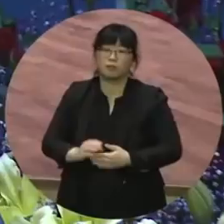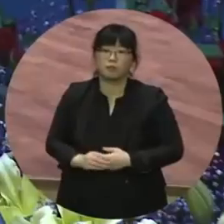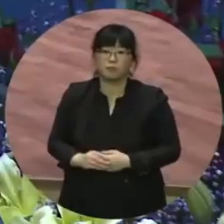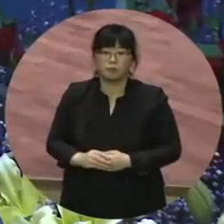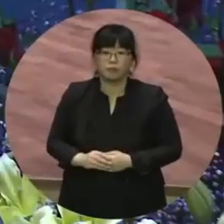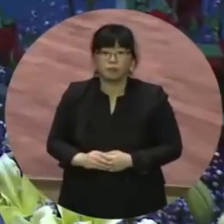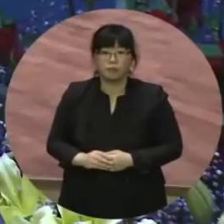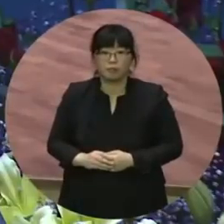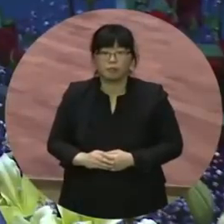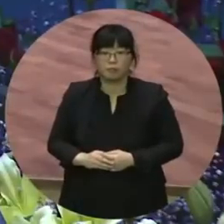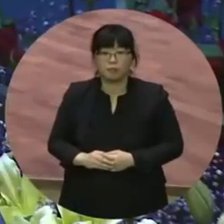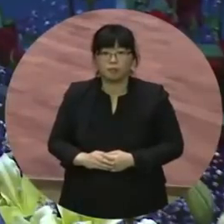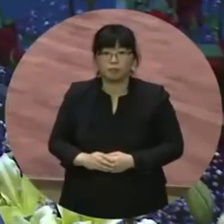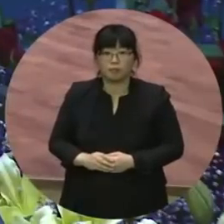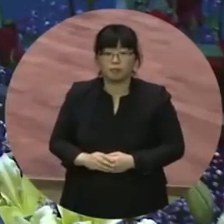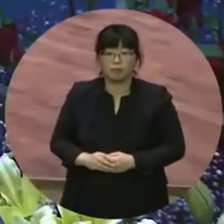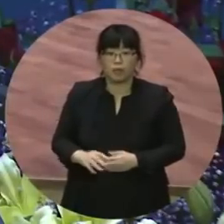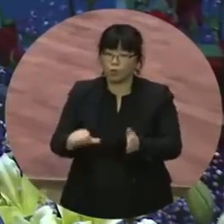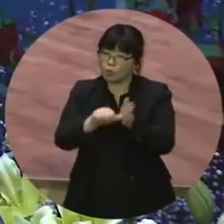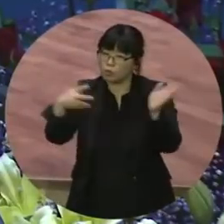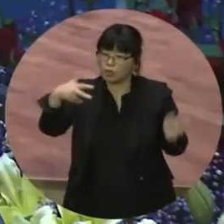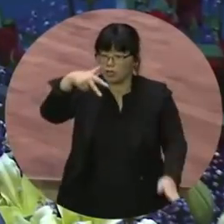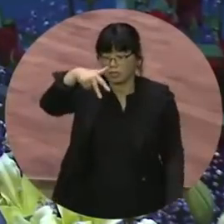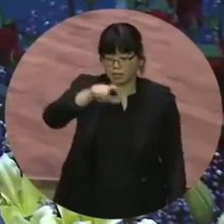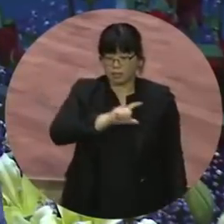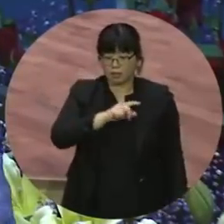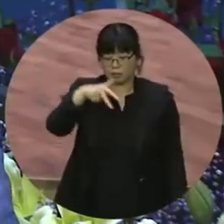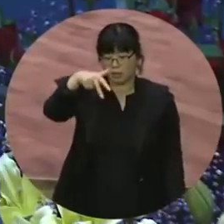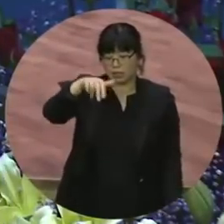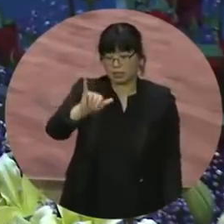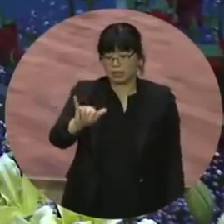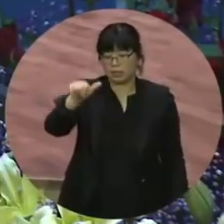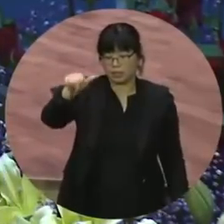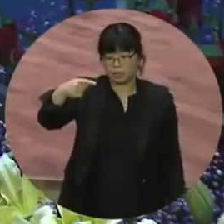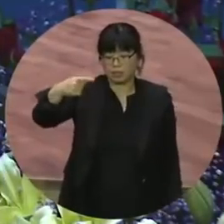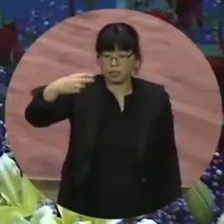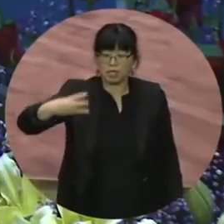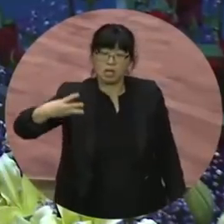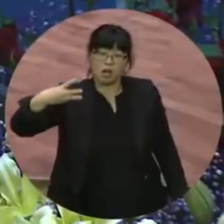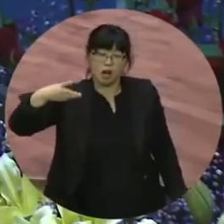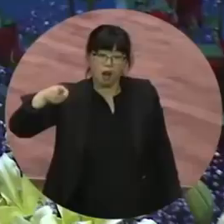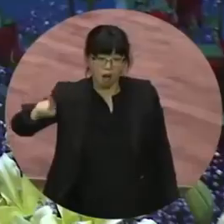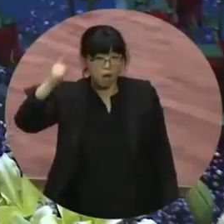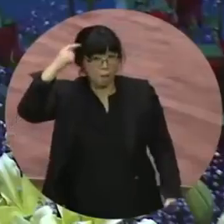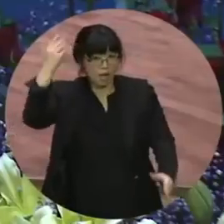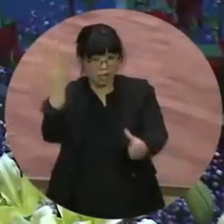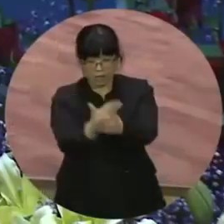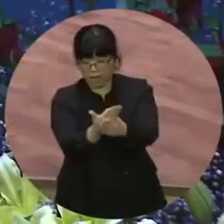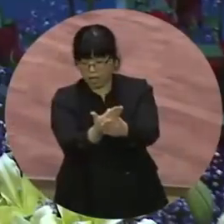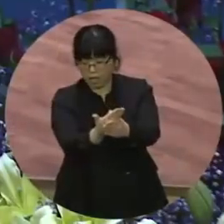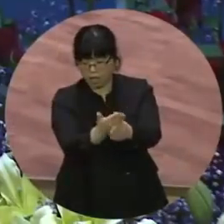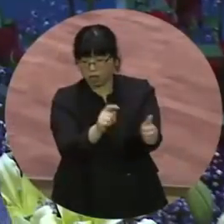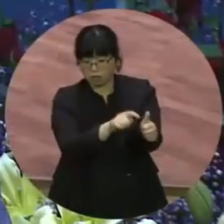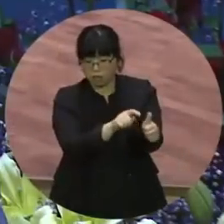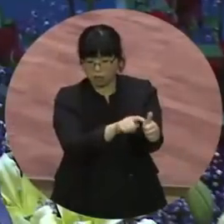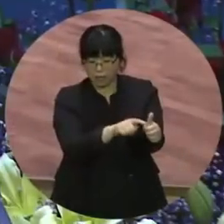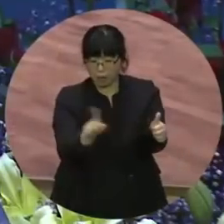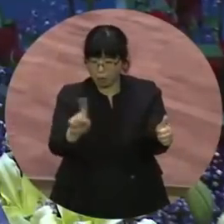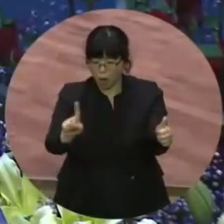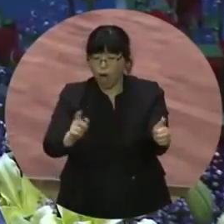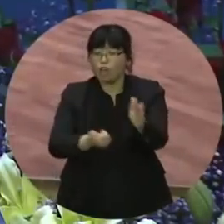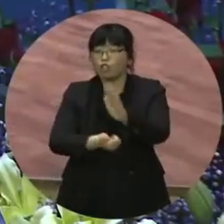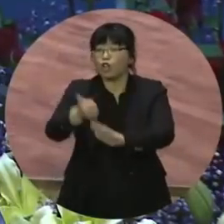막 지글러 박사라는 분이 있어요. 이분은요 성공학 성공 사람을 성공시키는